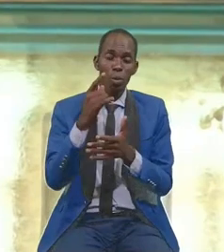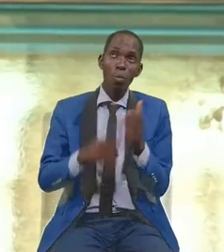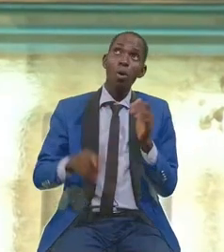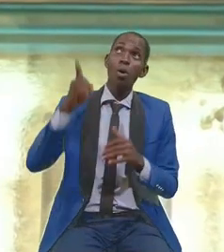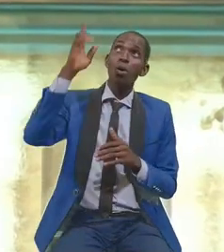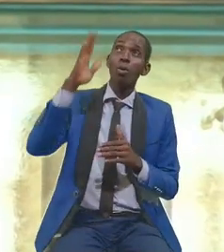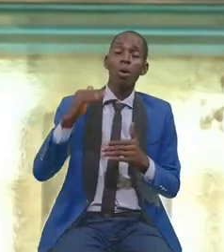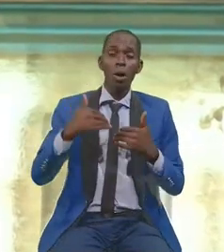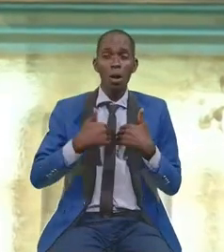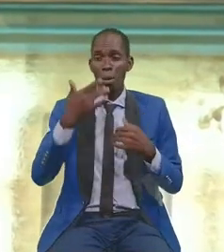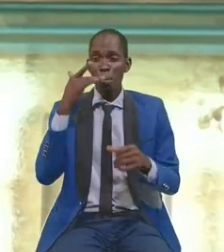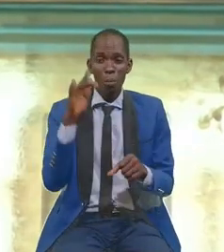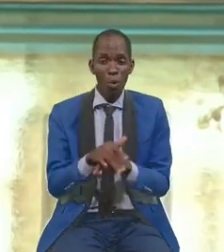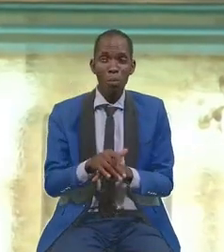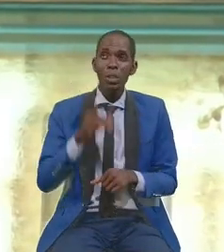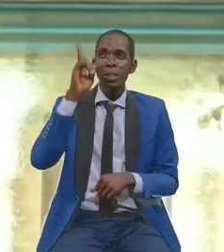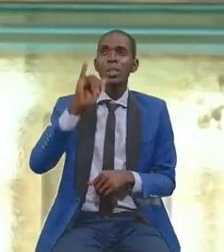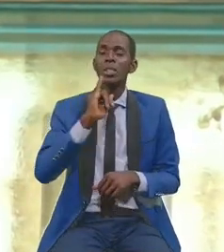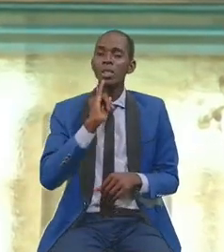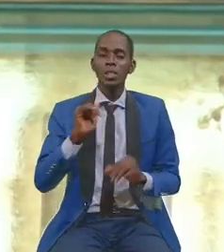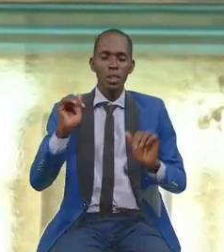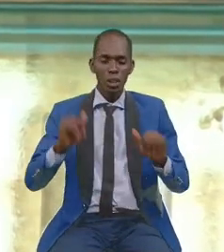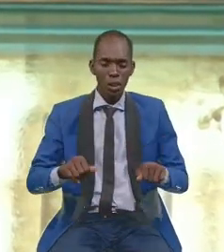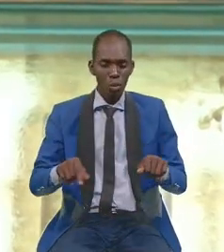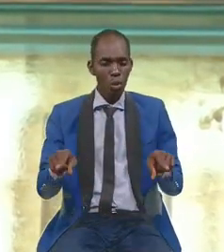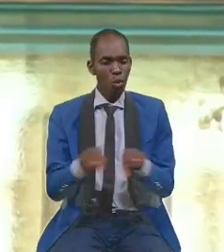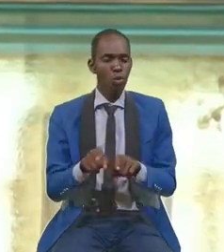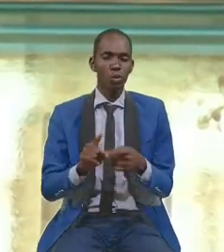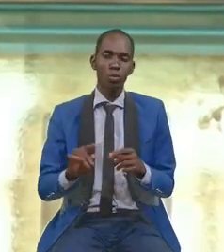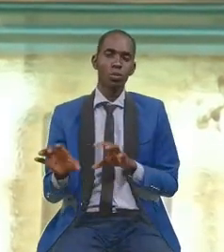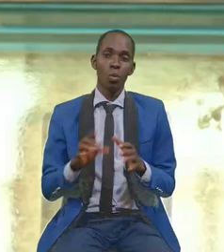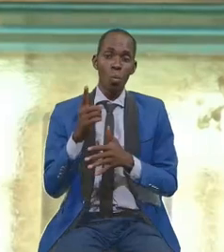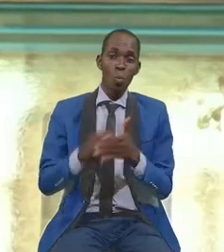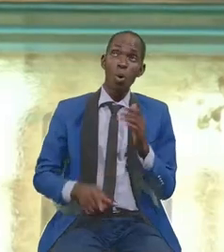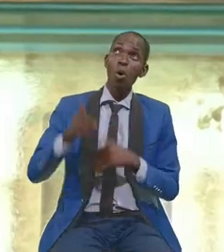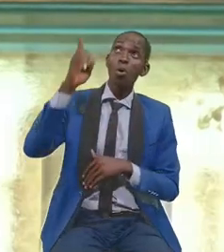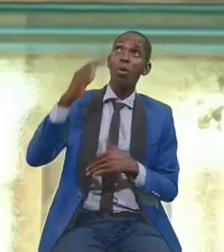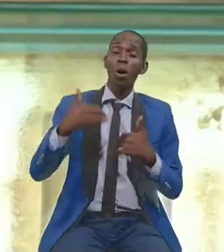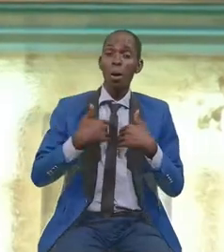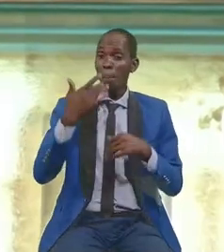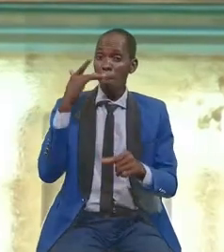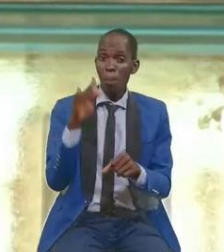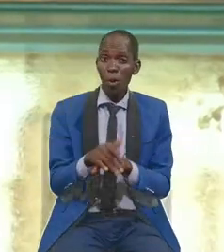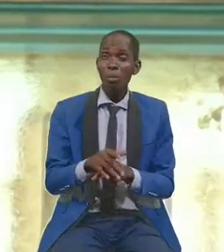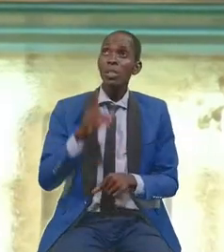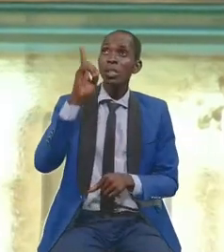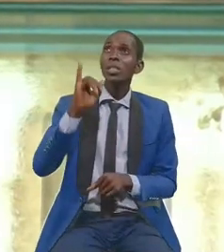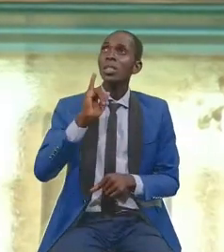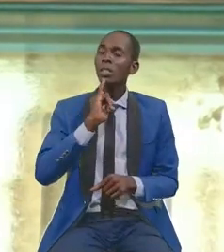aussi le faire. Ce que Dieu a promis, il peut aussi